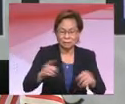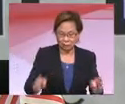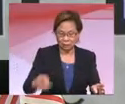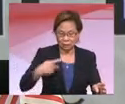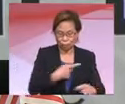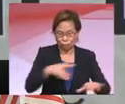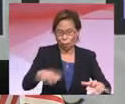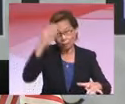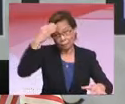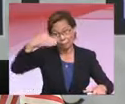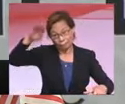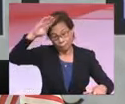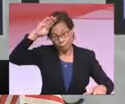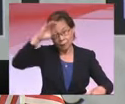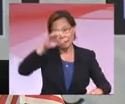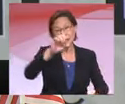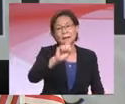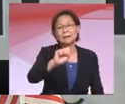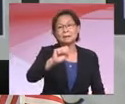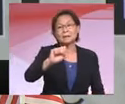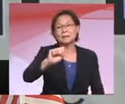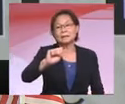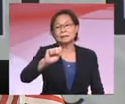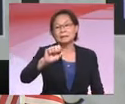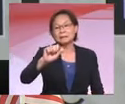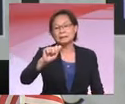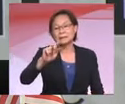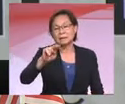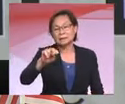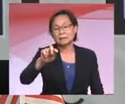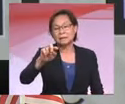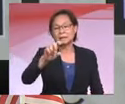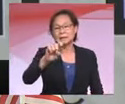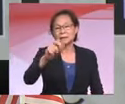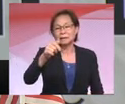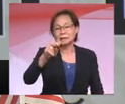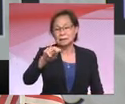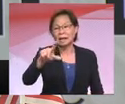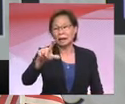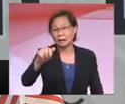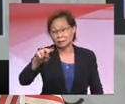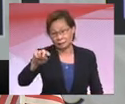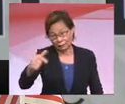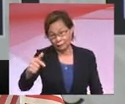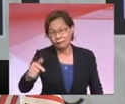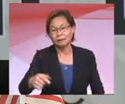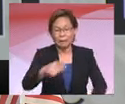Perlis, iaitu di Salang. Apa yang kita lihat ialah tempoh yang